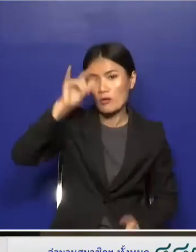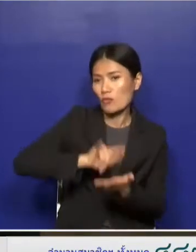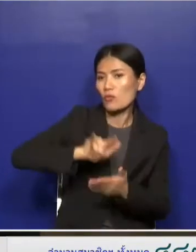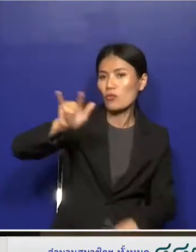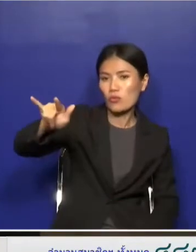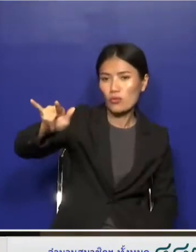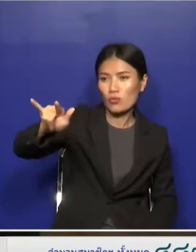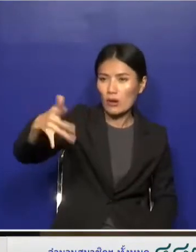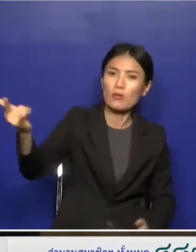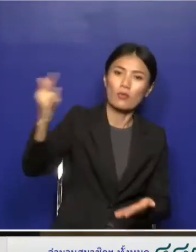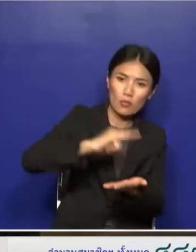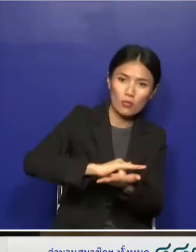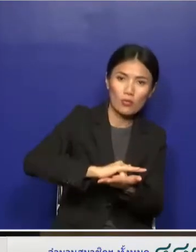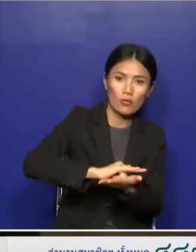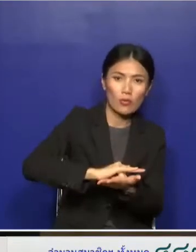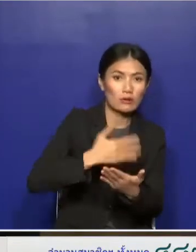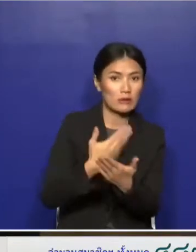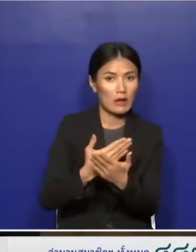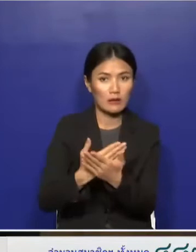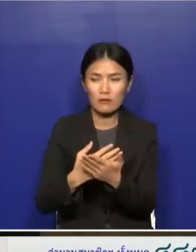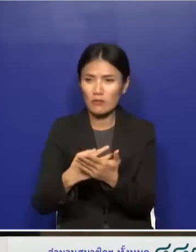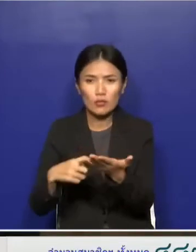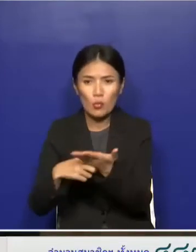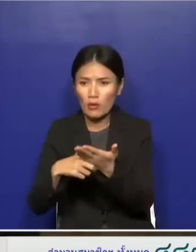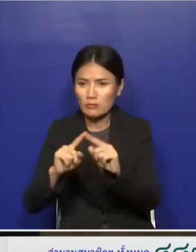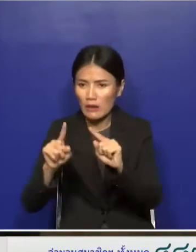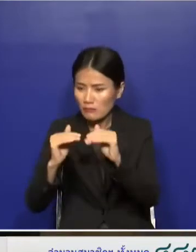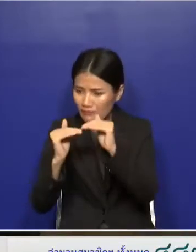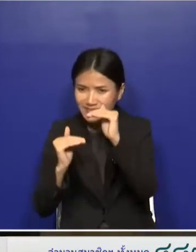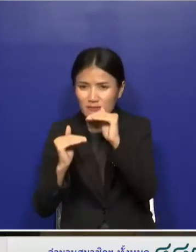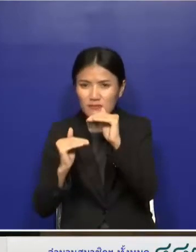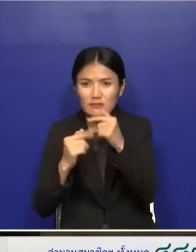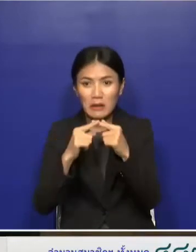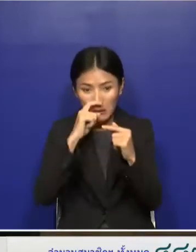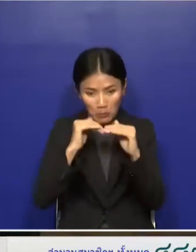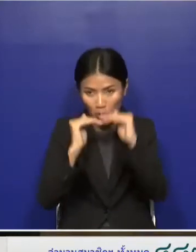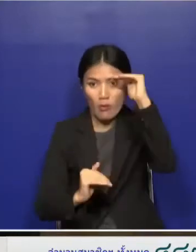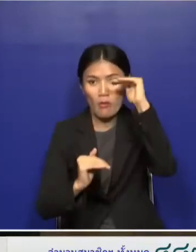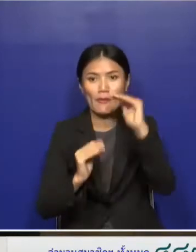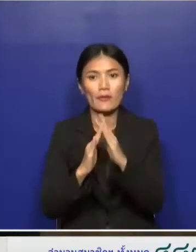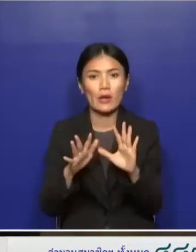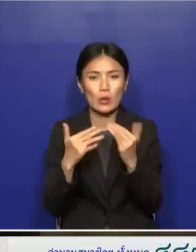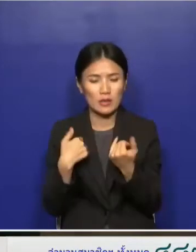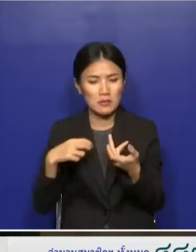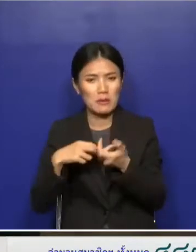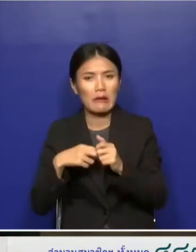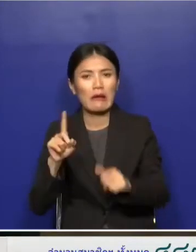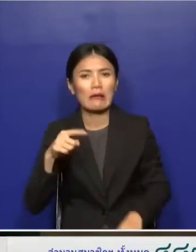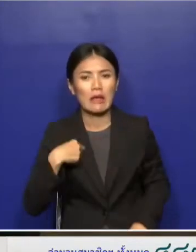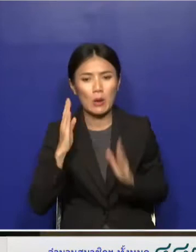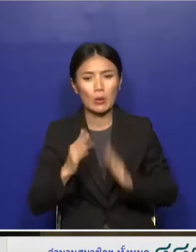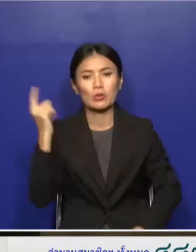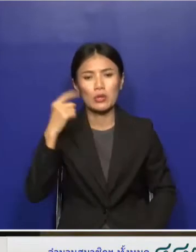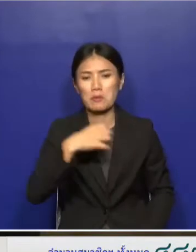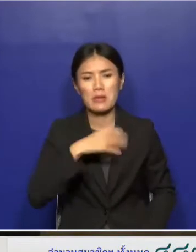จากโตเกียวกลับมาราคามันต่างกันนิดเดียวนะผมว่าอันนี้มันก็เป็นอีกปัญหาหนึ่งเหมือนกันที่ทำให้นักท่องเที่ยวเนี่ยไม่อยากไปหลายจังหวัดนอกจาก